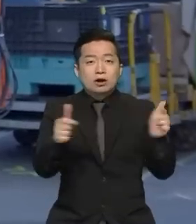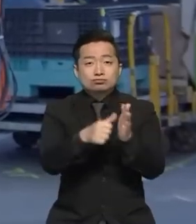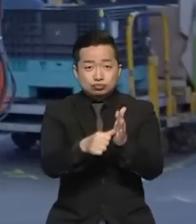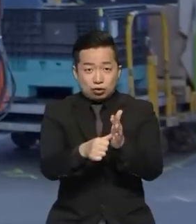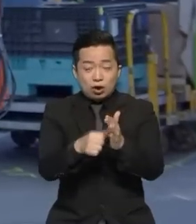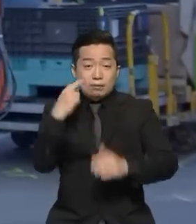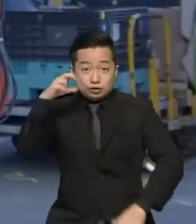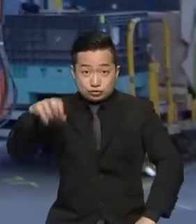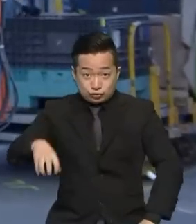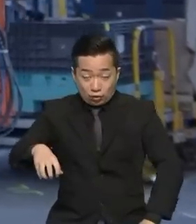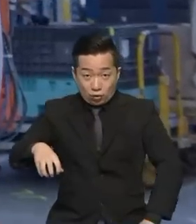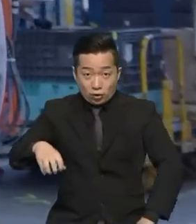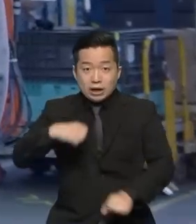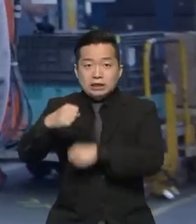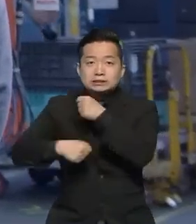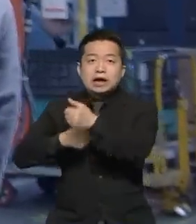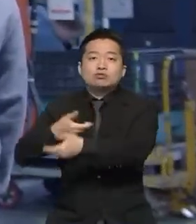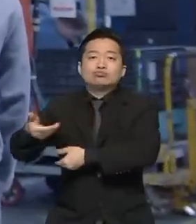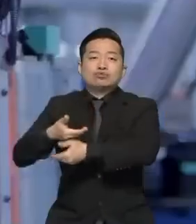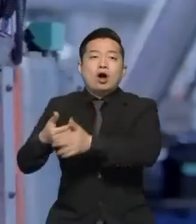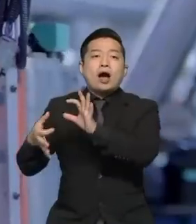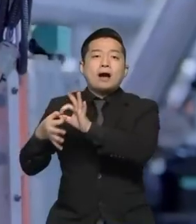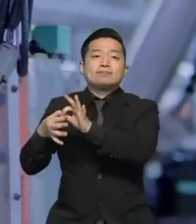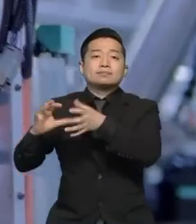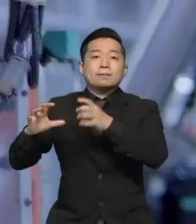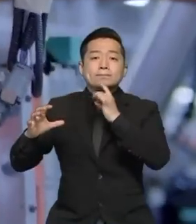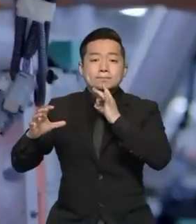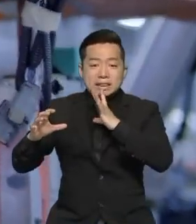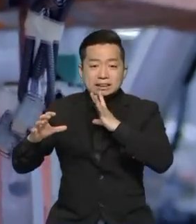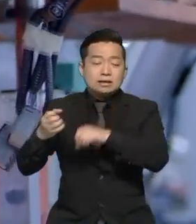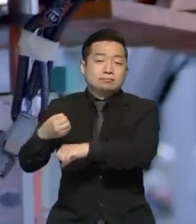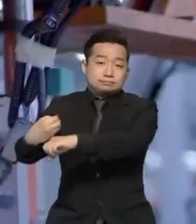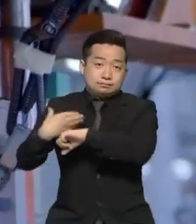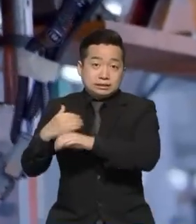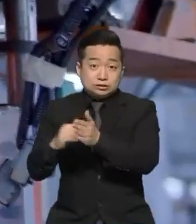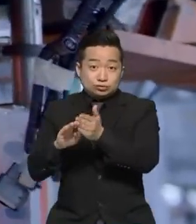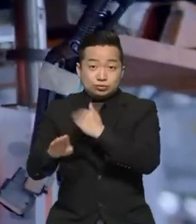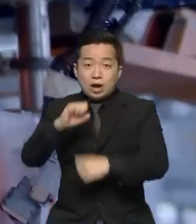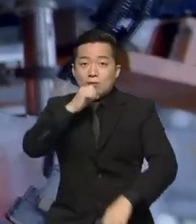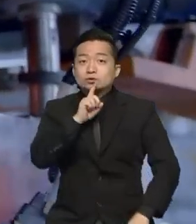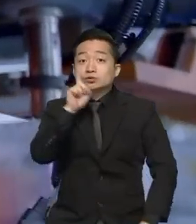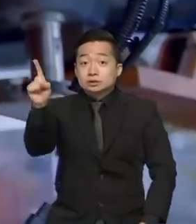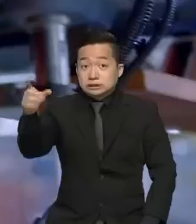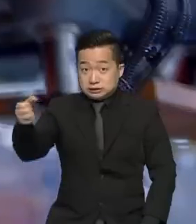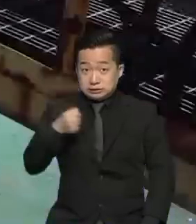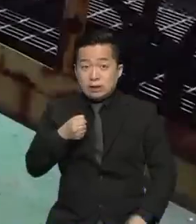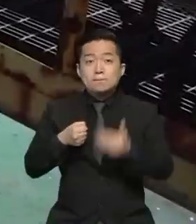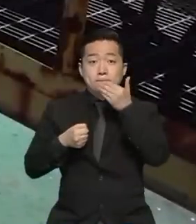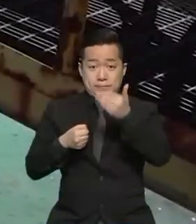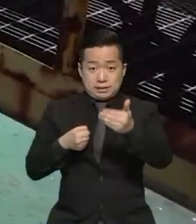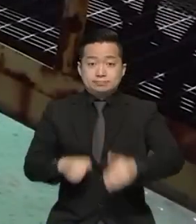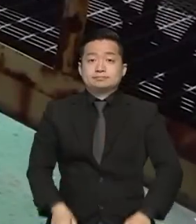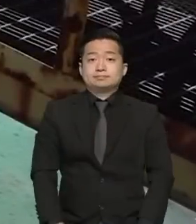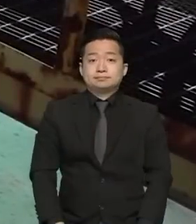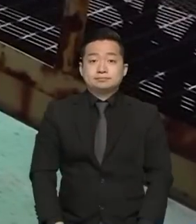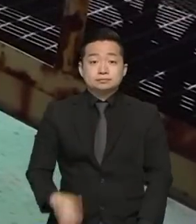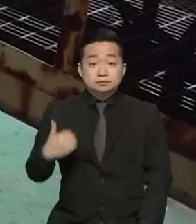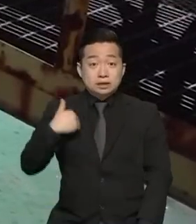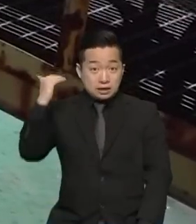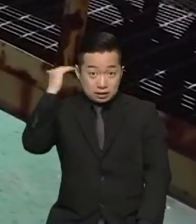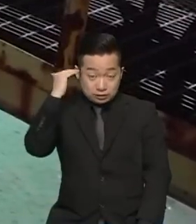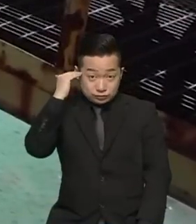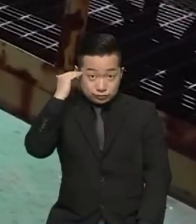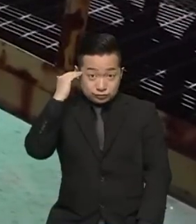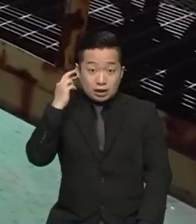미국이나 미국과 자유무역 협정을 체결한 나라에서 조달해야 보조금을 받을 수 있도록 했습니다. 우리는